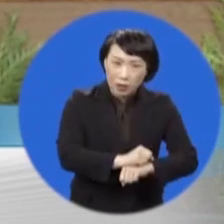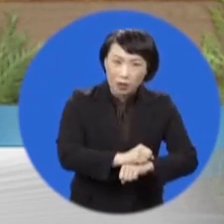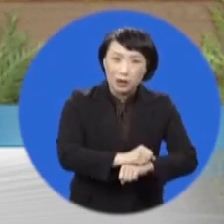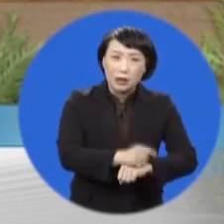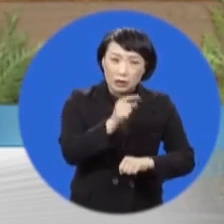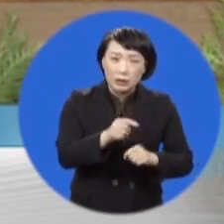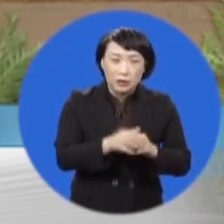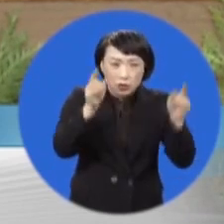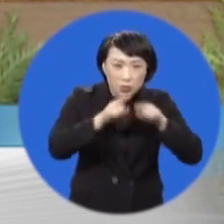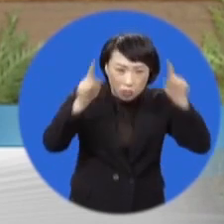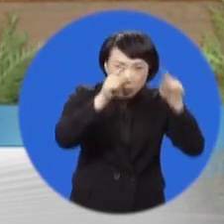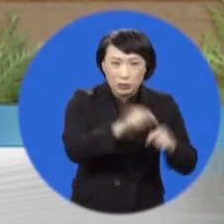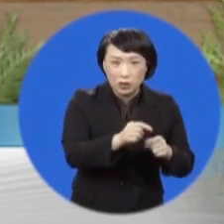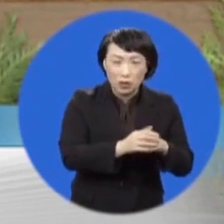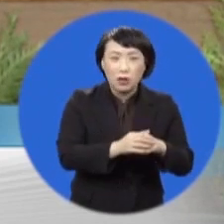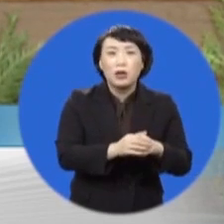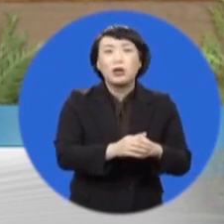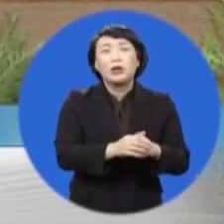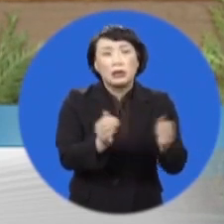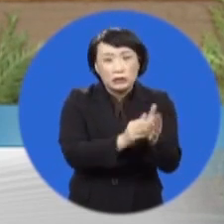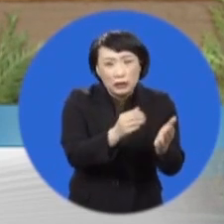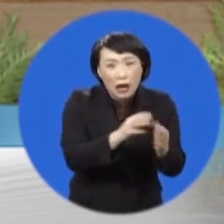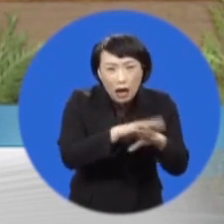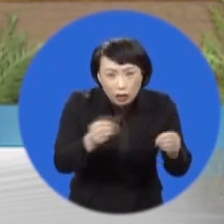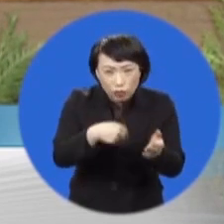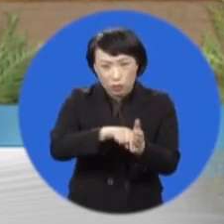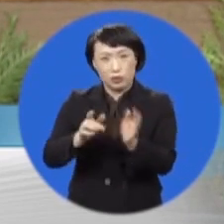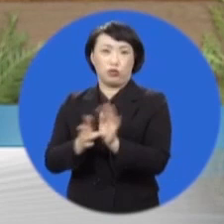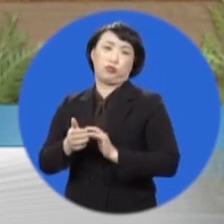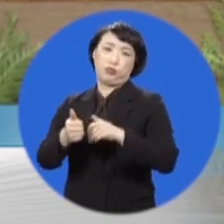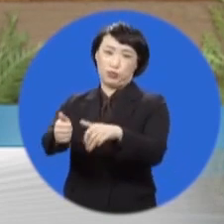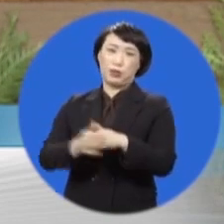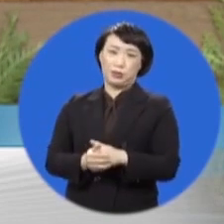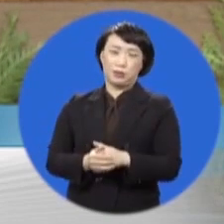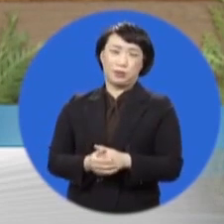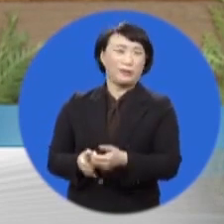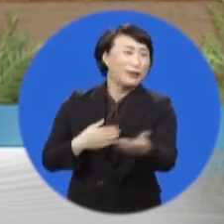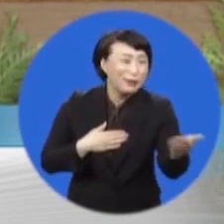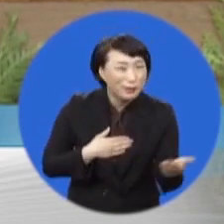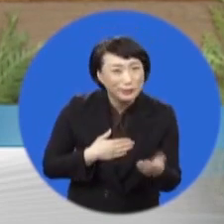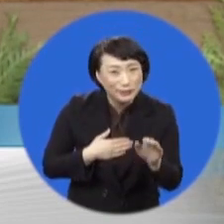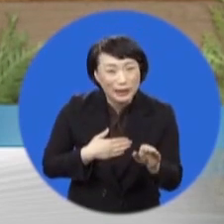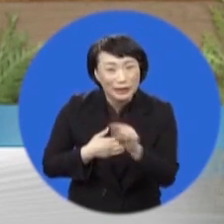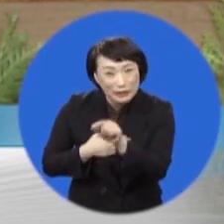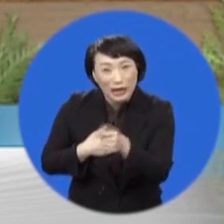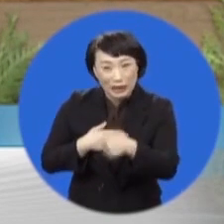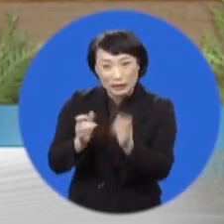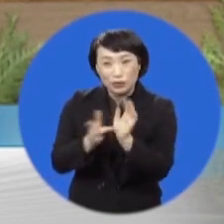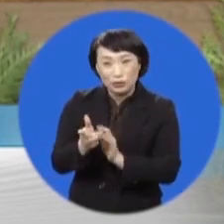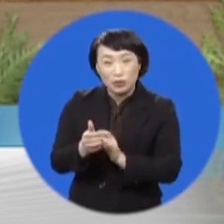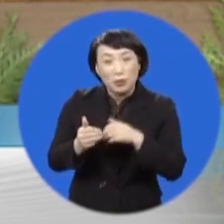파산의 지욱 에서 해결하기 위해서 보냈지 않습니까 예 그래서 여러분들은 그 학교를